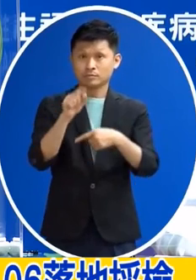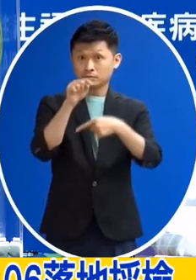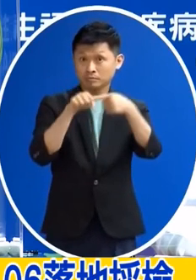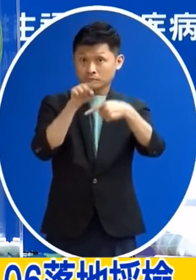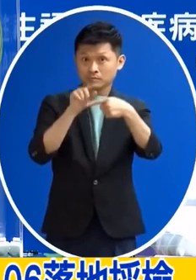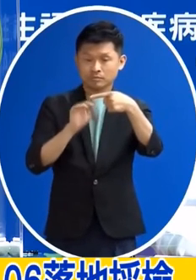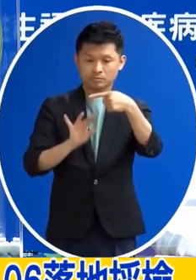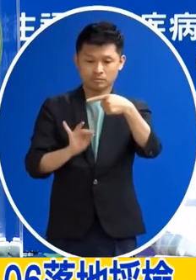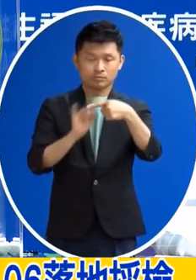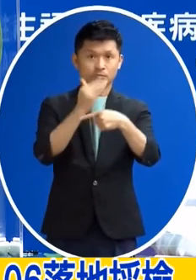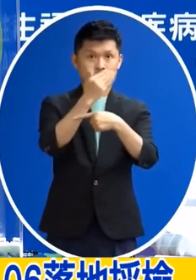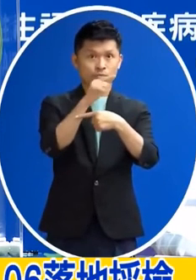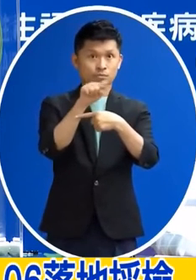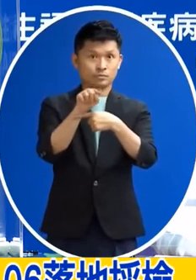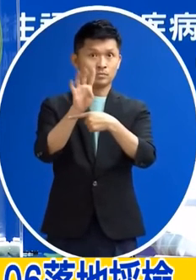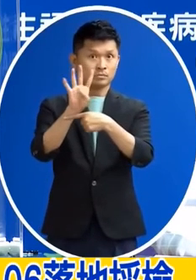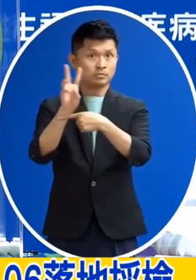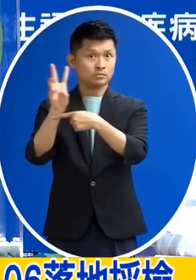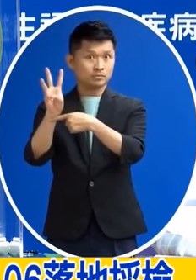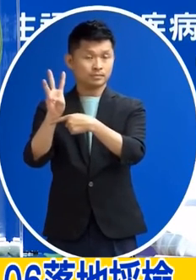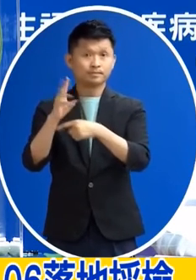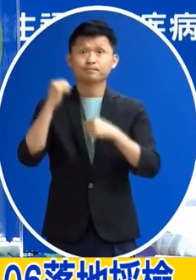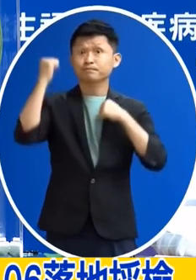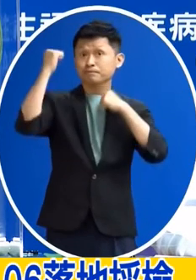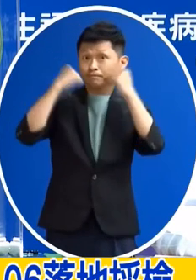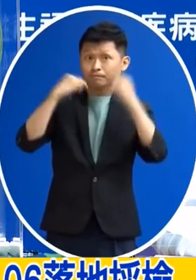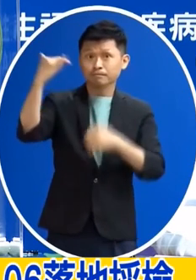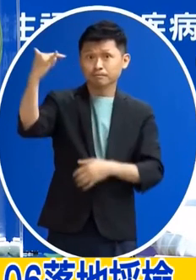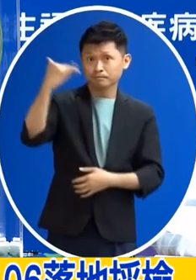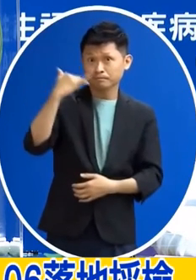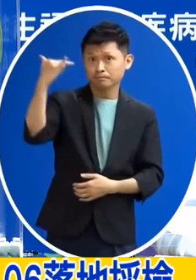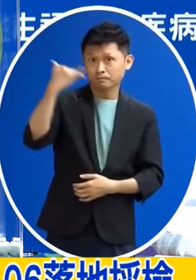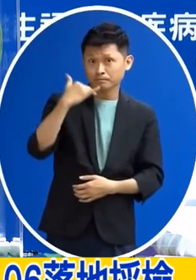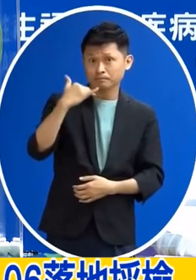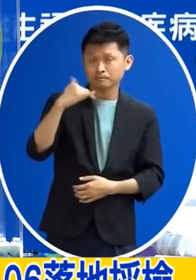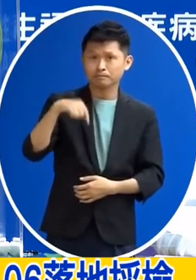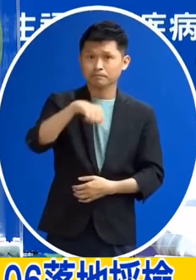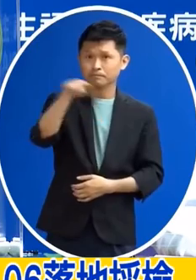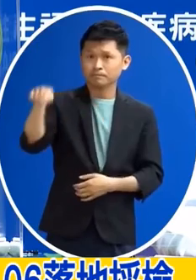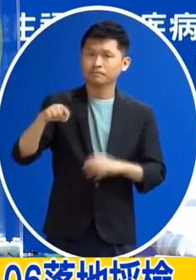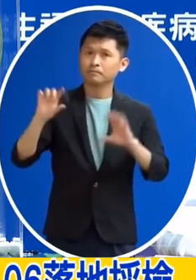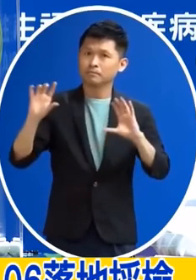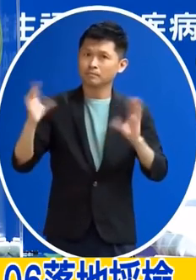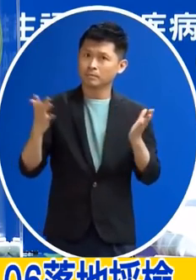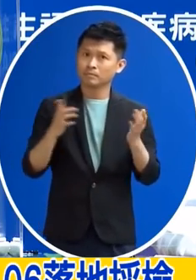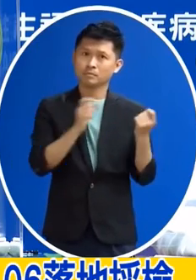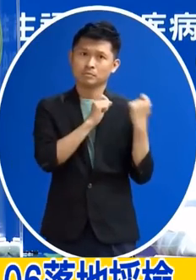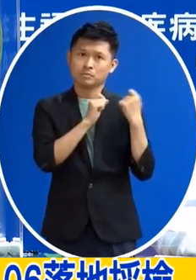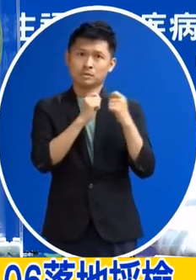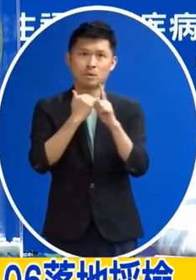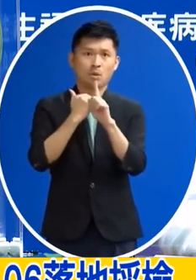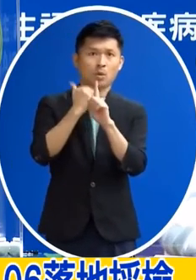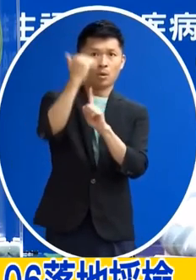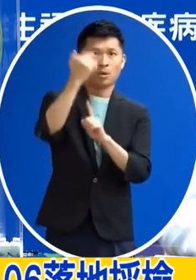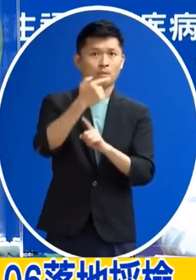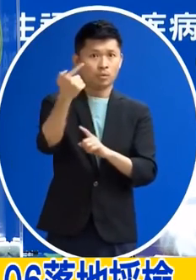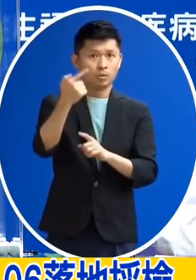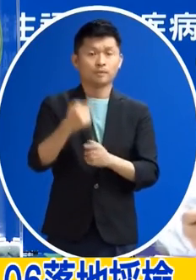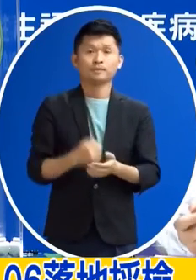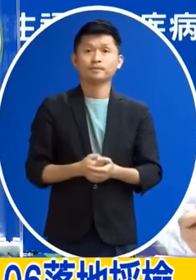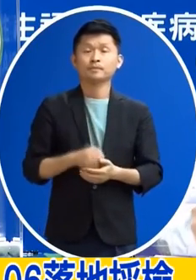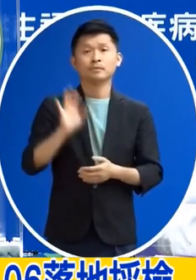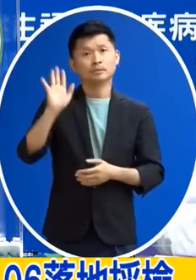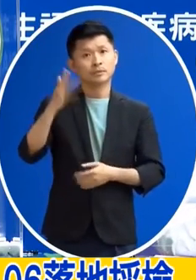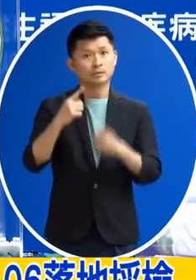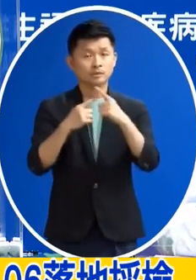性率是9.43。就在上午的航班里面，大概这个是近来算最高的哈。那但是因为